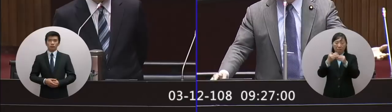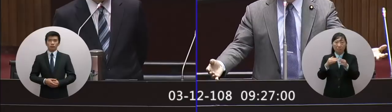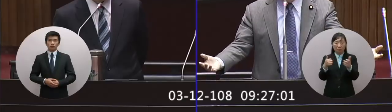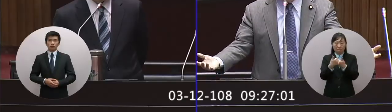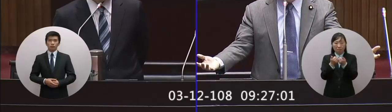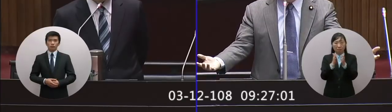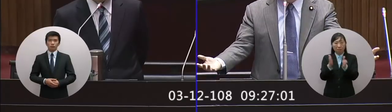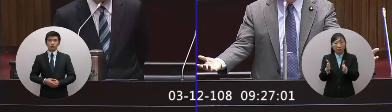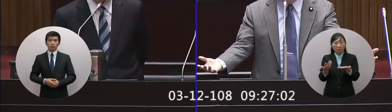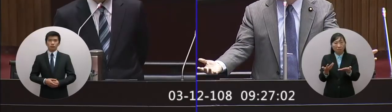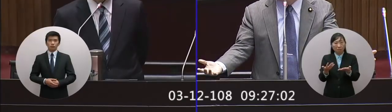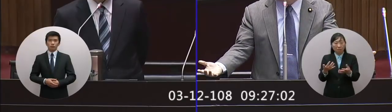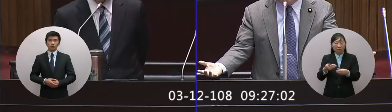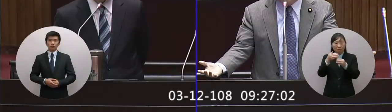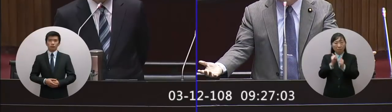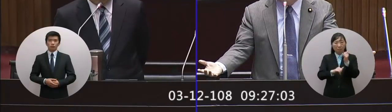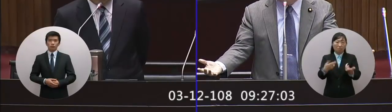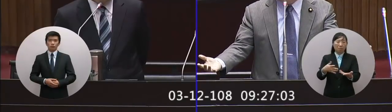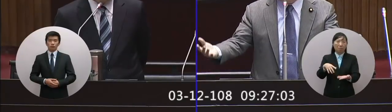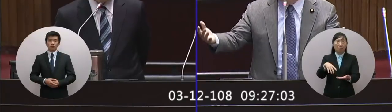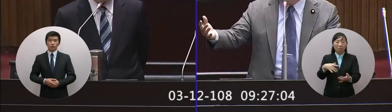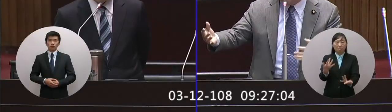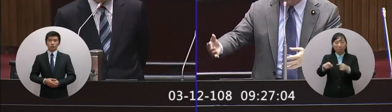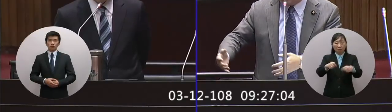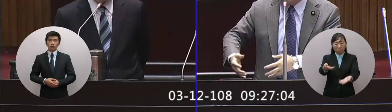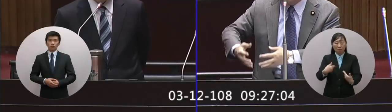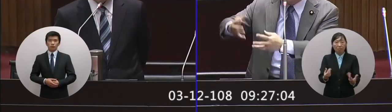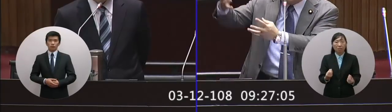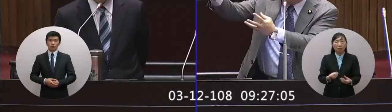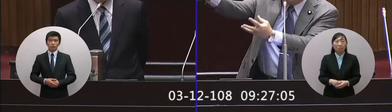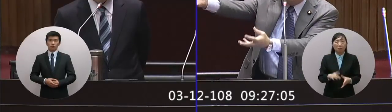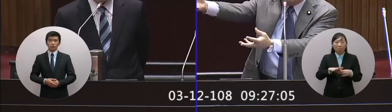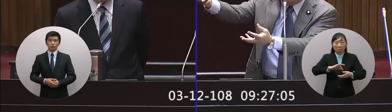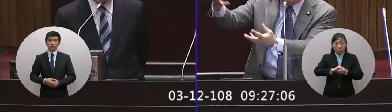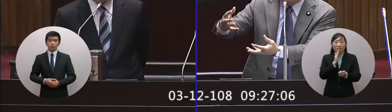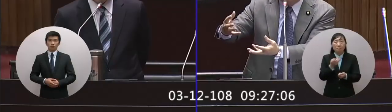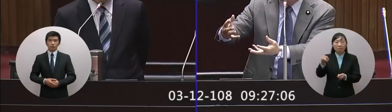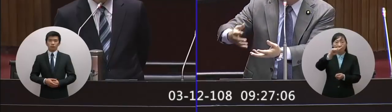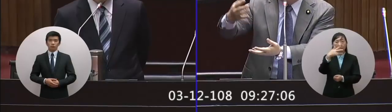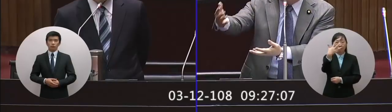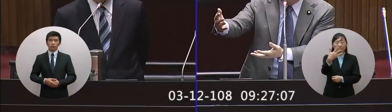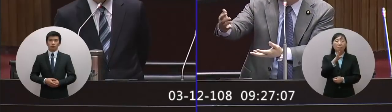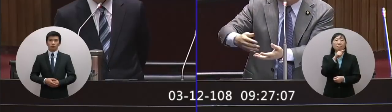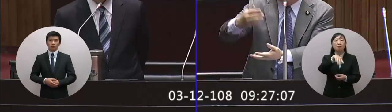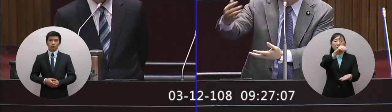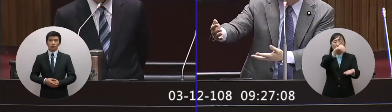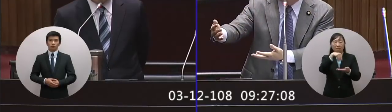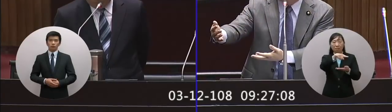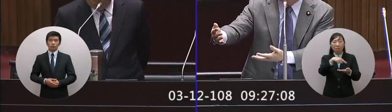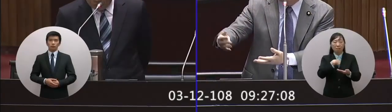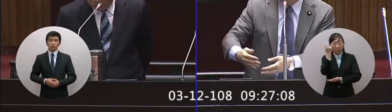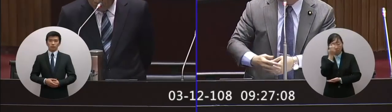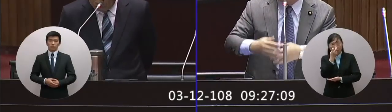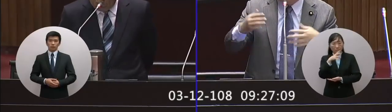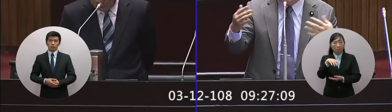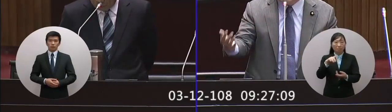第九会期根本就第九届根本就没有这个案，那大家一定是拿第八届的案出来检视，说哪哪个地方不